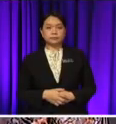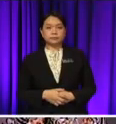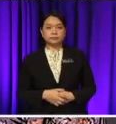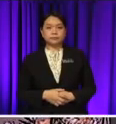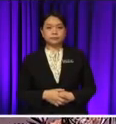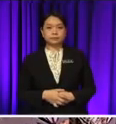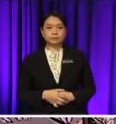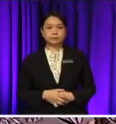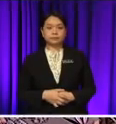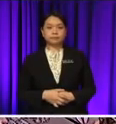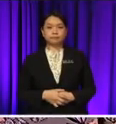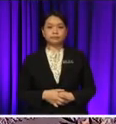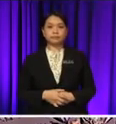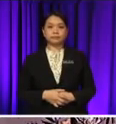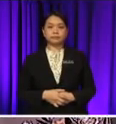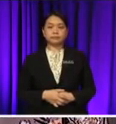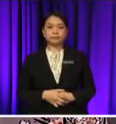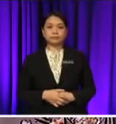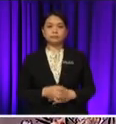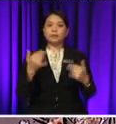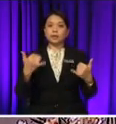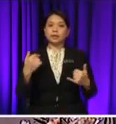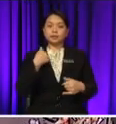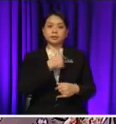kita pergi kepada penyakit